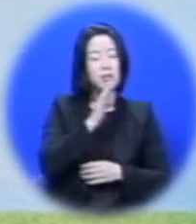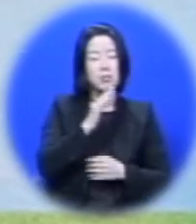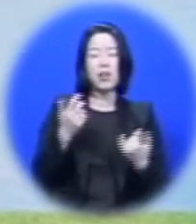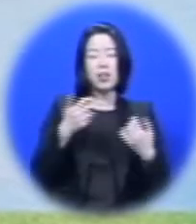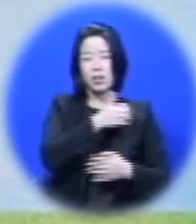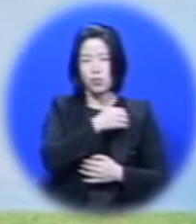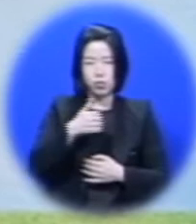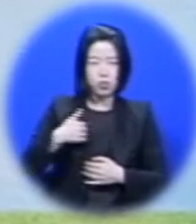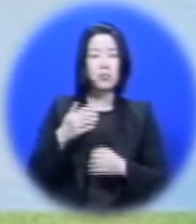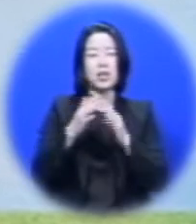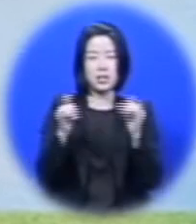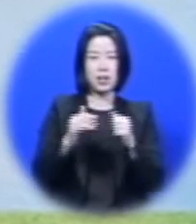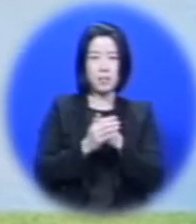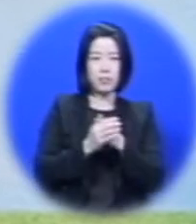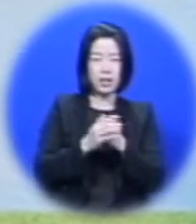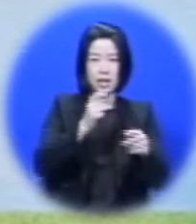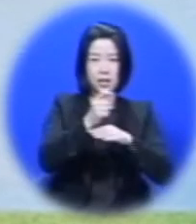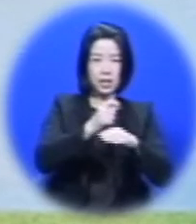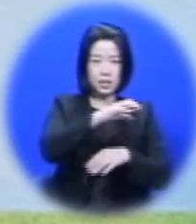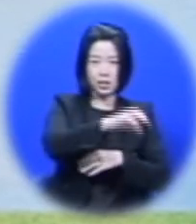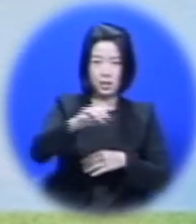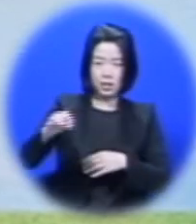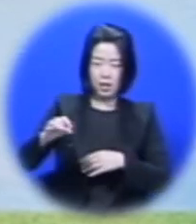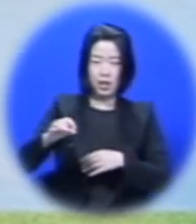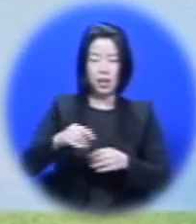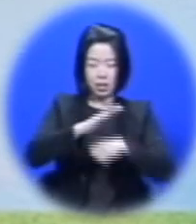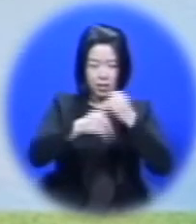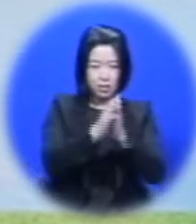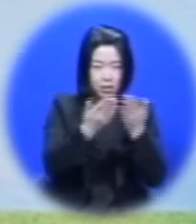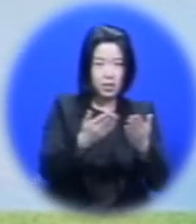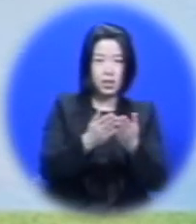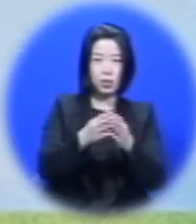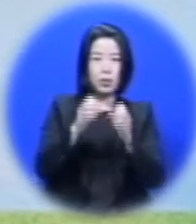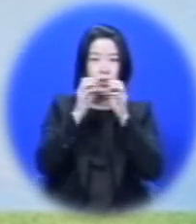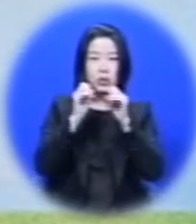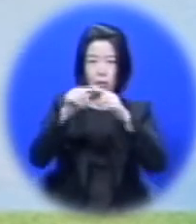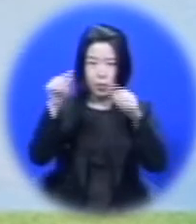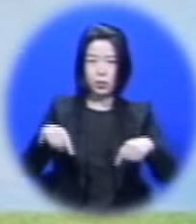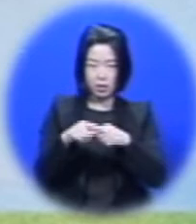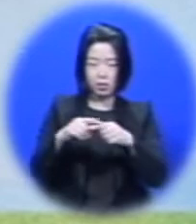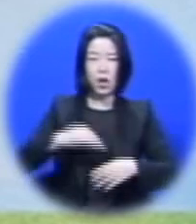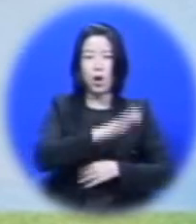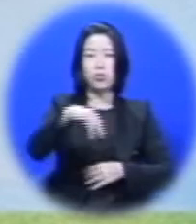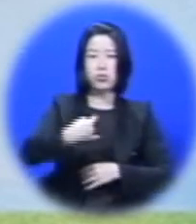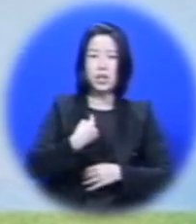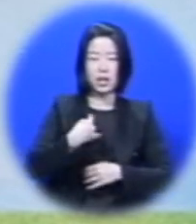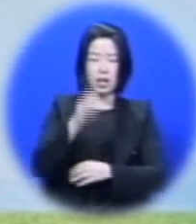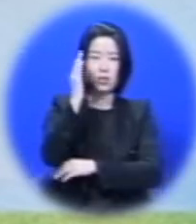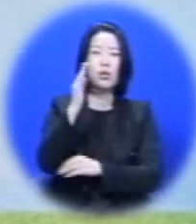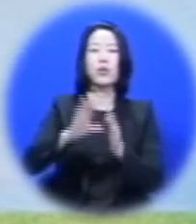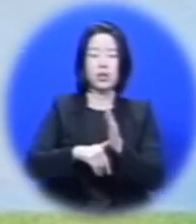분이에요. 택시 안에 곳곳에 성경책하고 전도지예요. 그러면서 그분이 우리에게 설교를 하시는 거예요. 주의